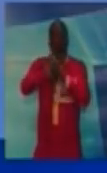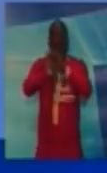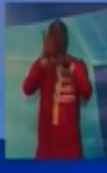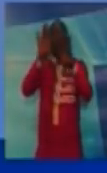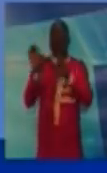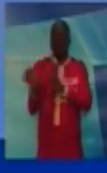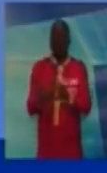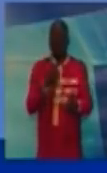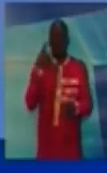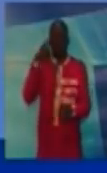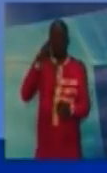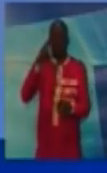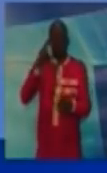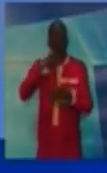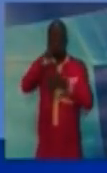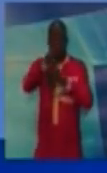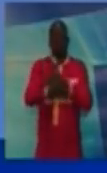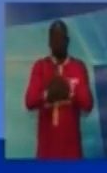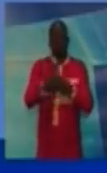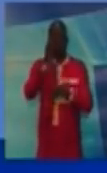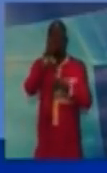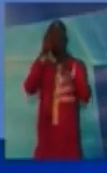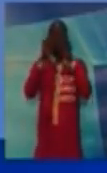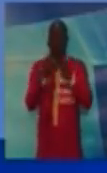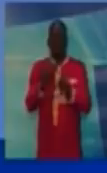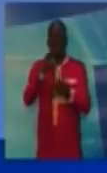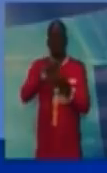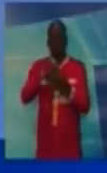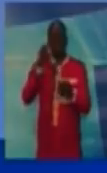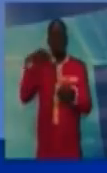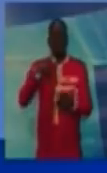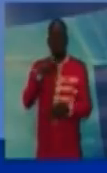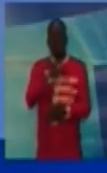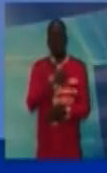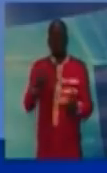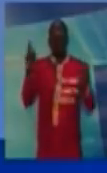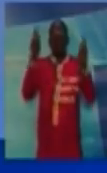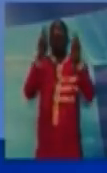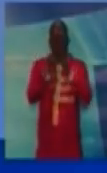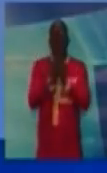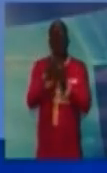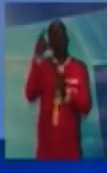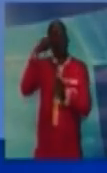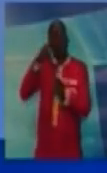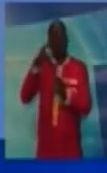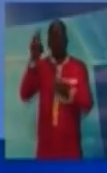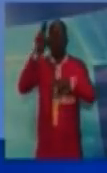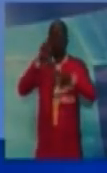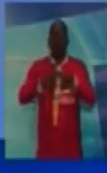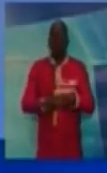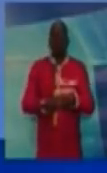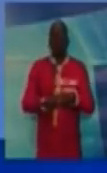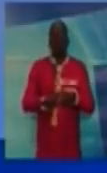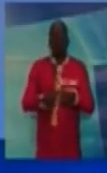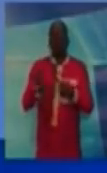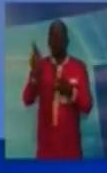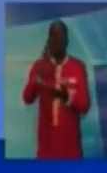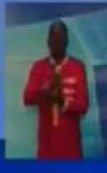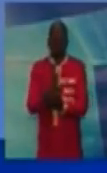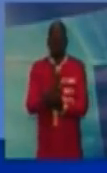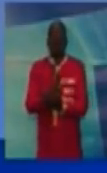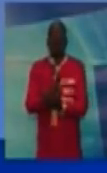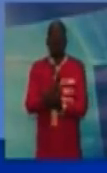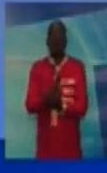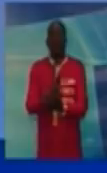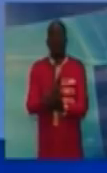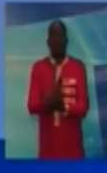Ce matin, c'est devant le tribunal de grande instance de Ouagadougou que ses membres se sont retrouvés pour un sit-in. Le reportage de